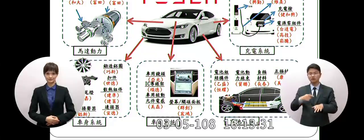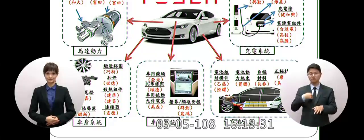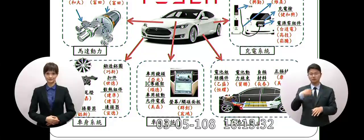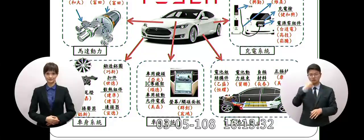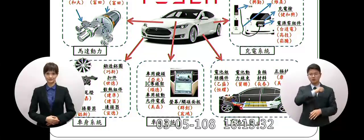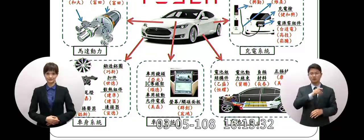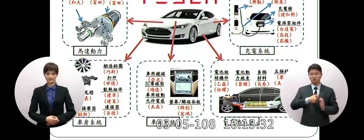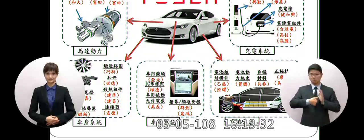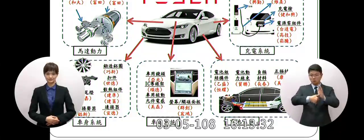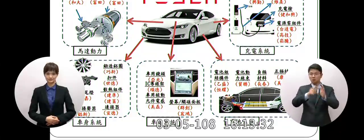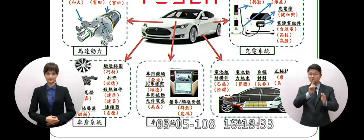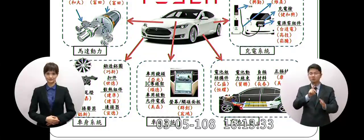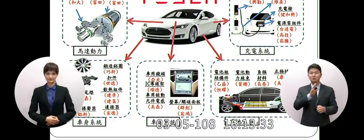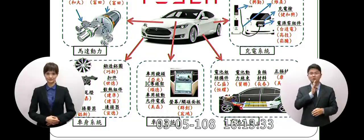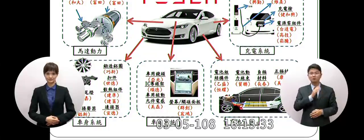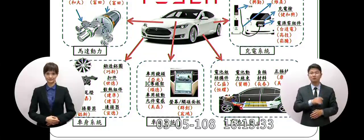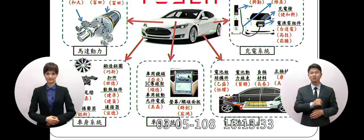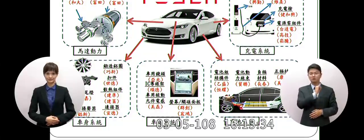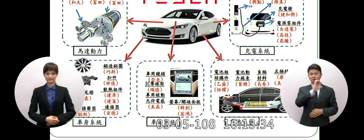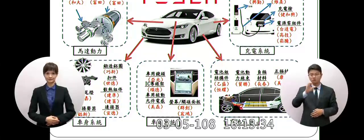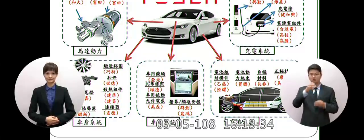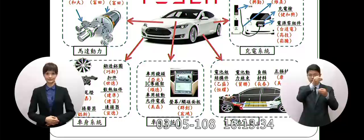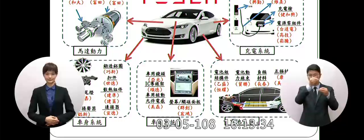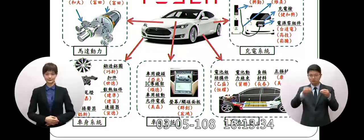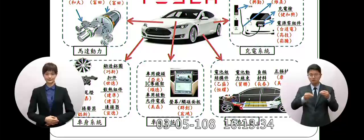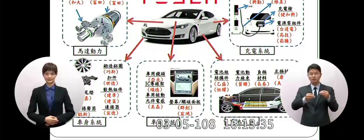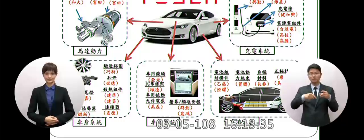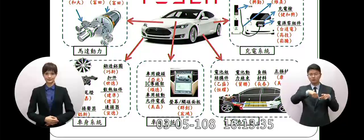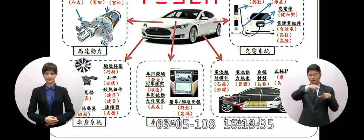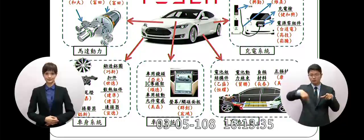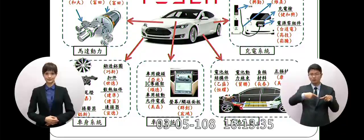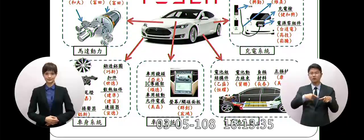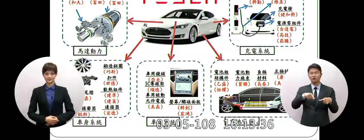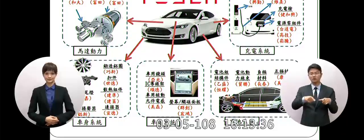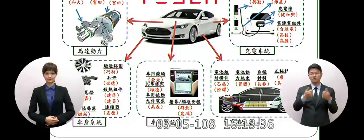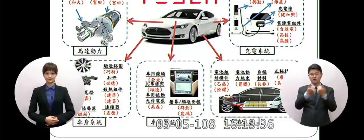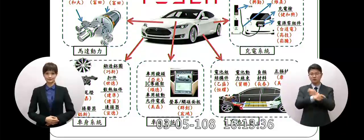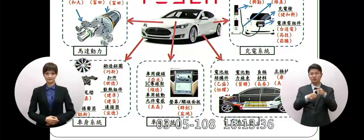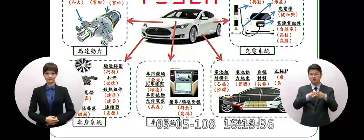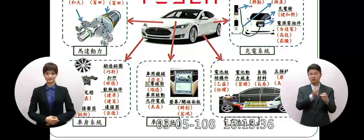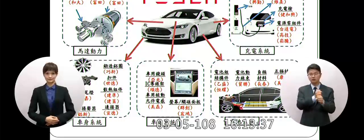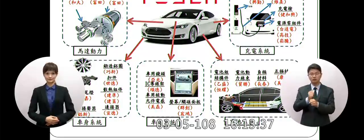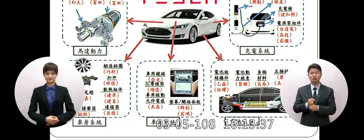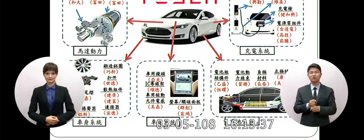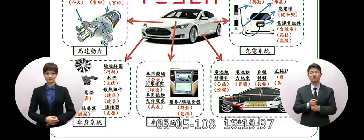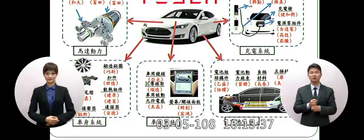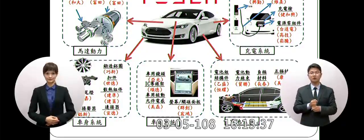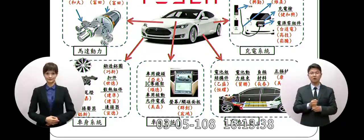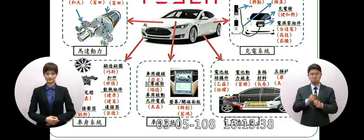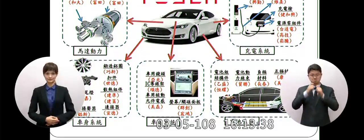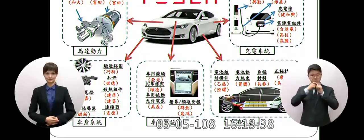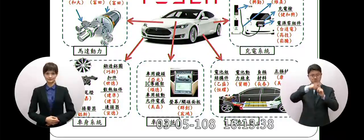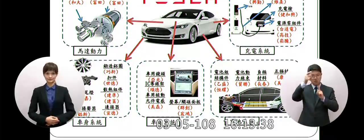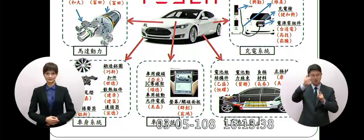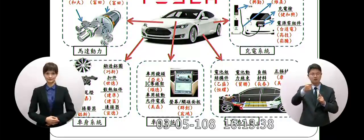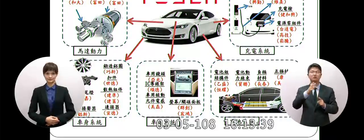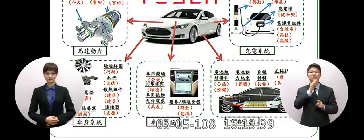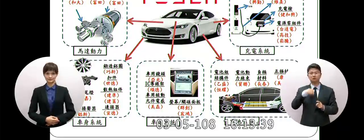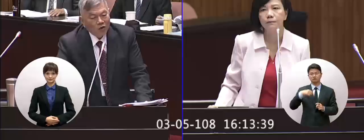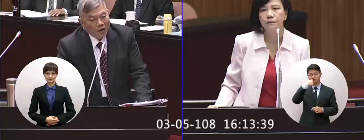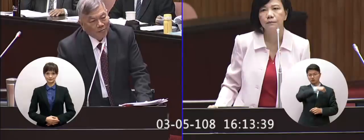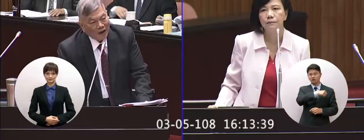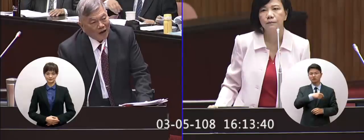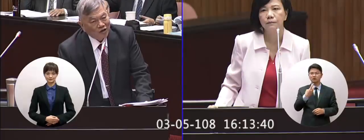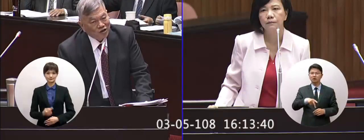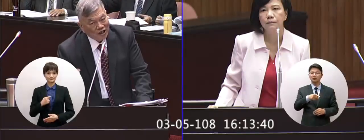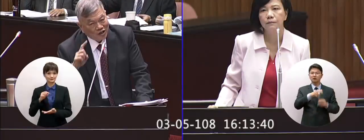厂，在台湾最进步、最好的品质在台湾。那电动车台湾要扮演什么样的角色？